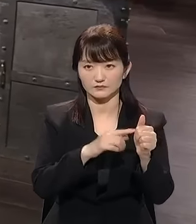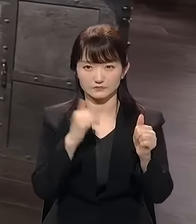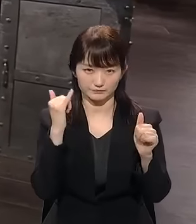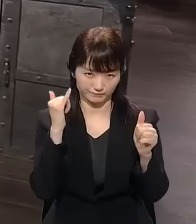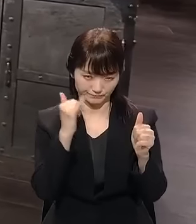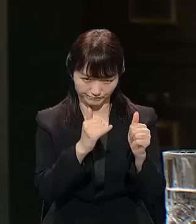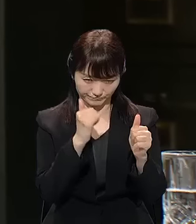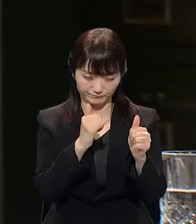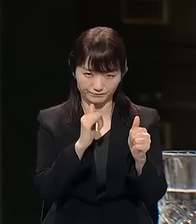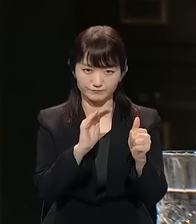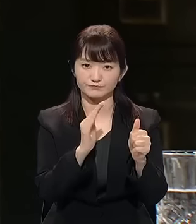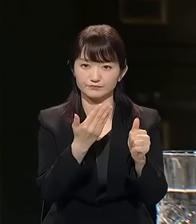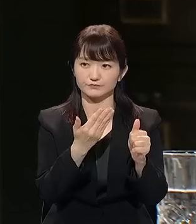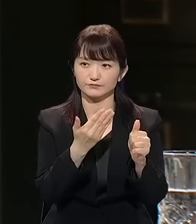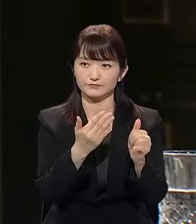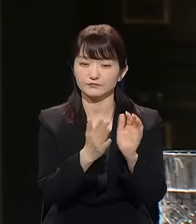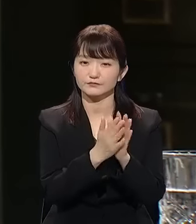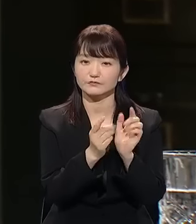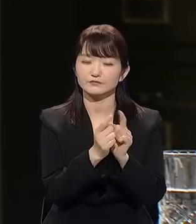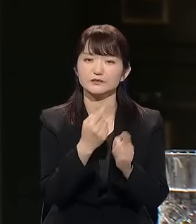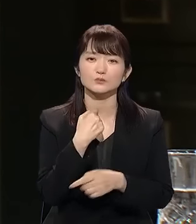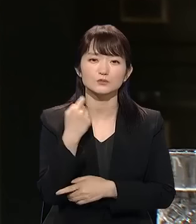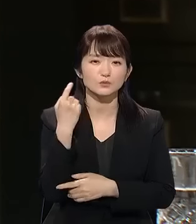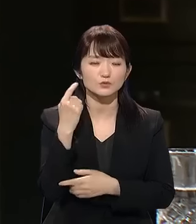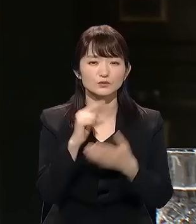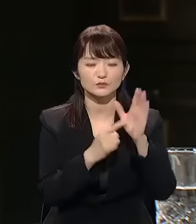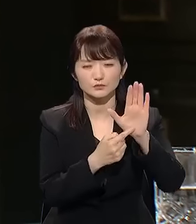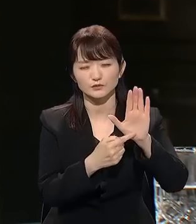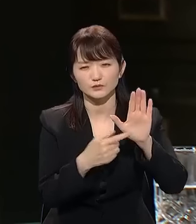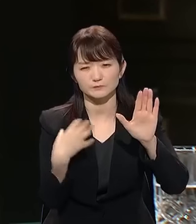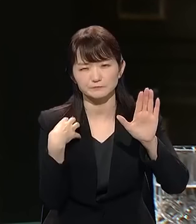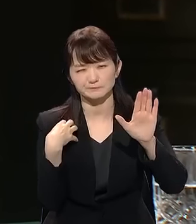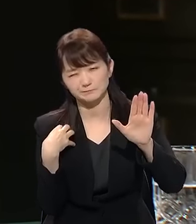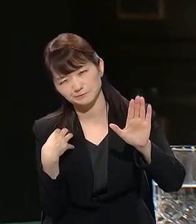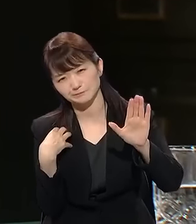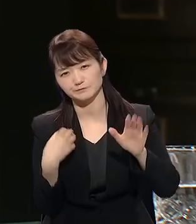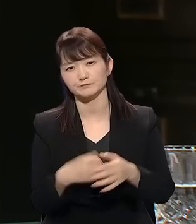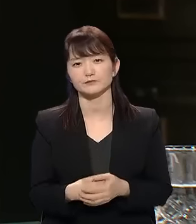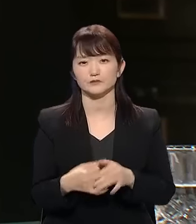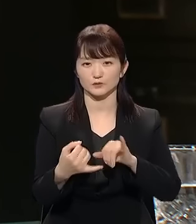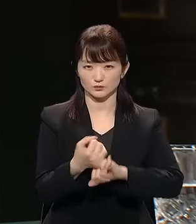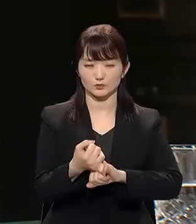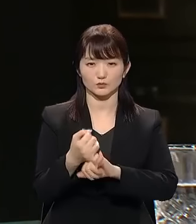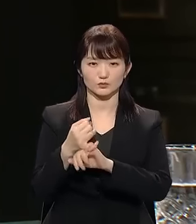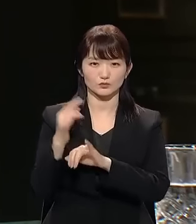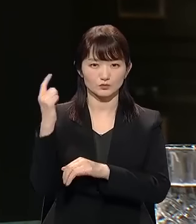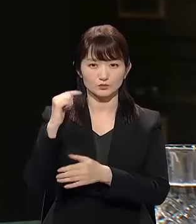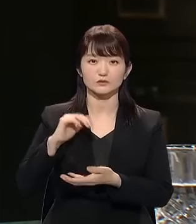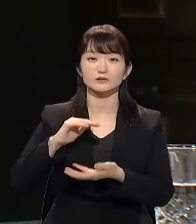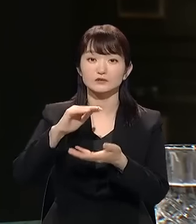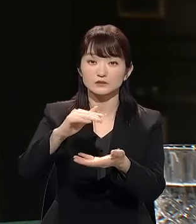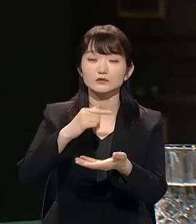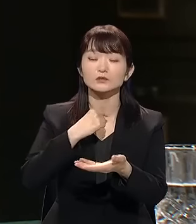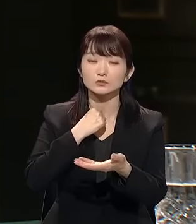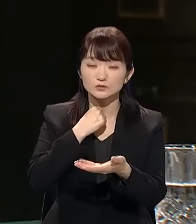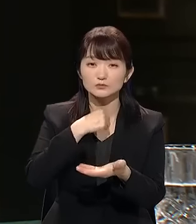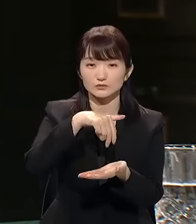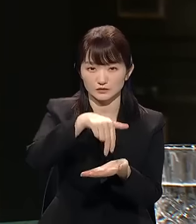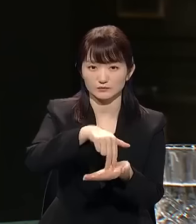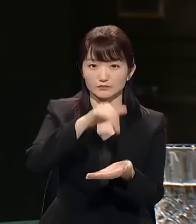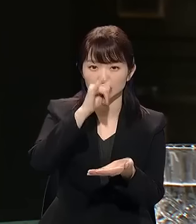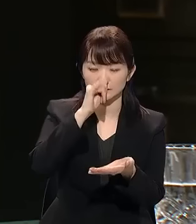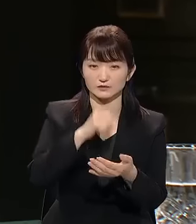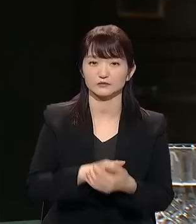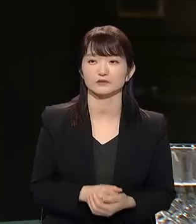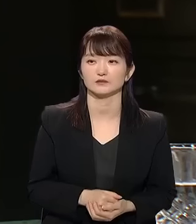다왔습니다 그런데 직접 목소리를 내기는 좀 부담스럽다고 하셨지만 꼭 전하고 싶은 어 입장은 있다고 하셨어요